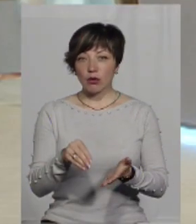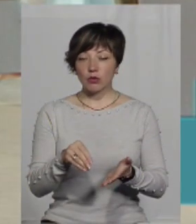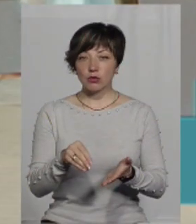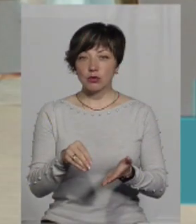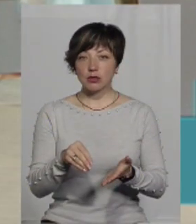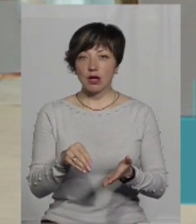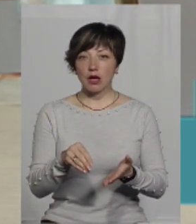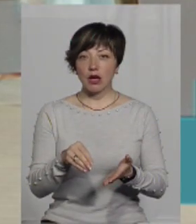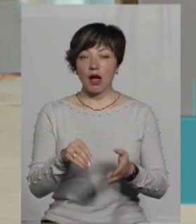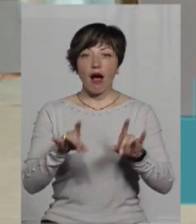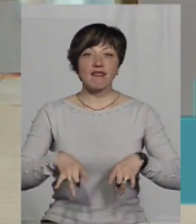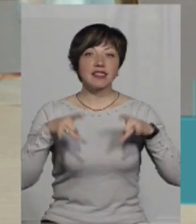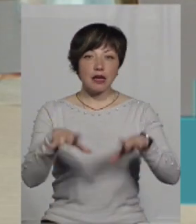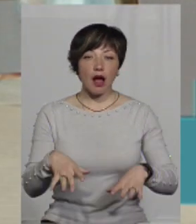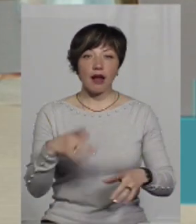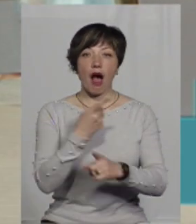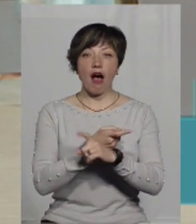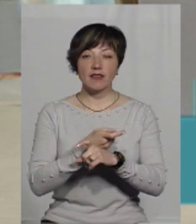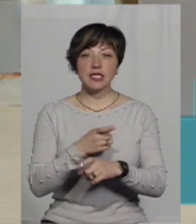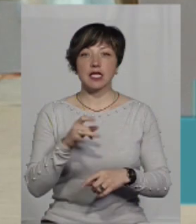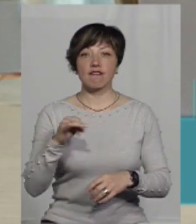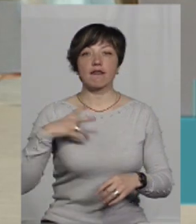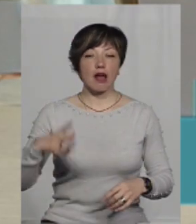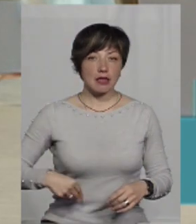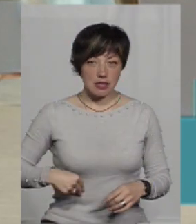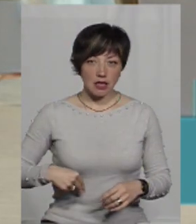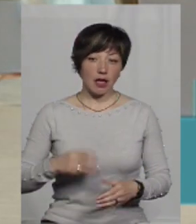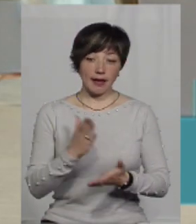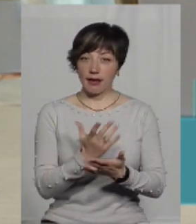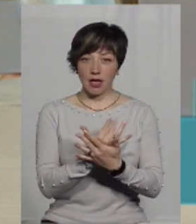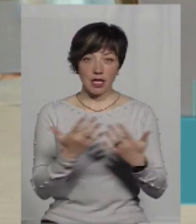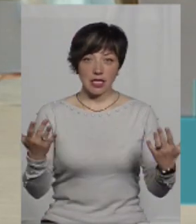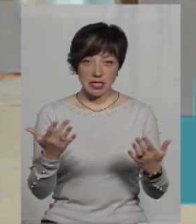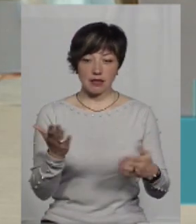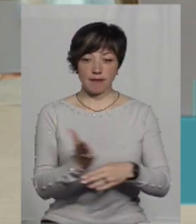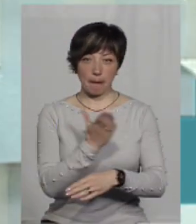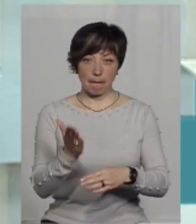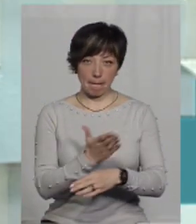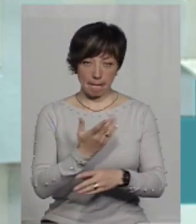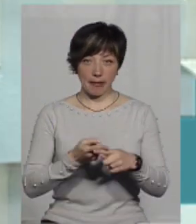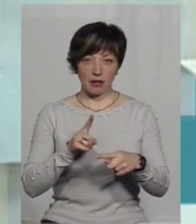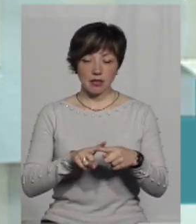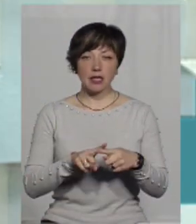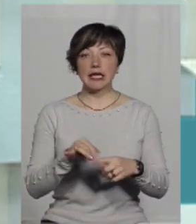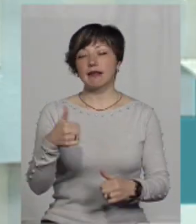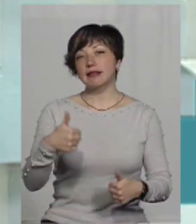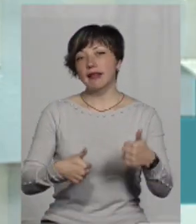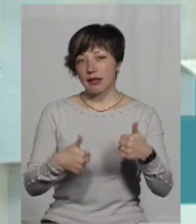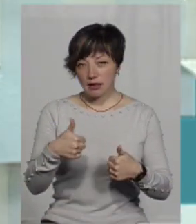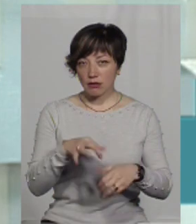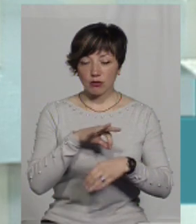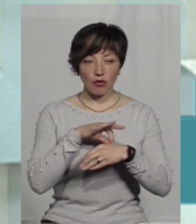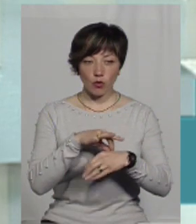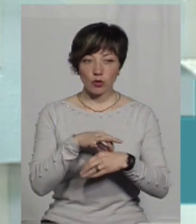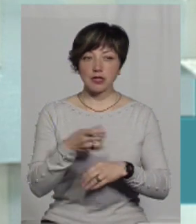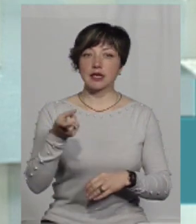в Австралії, в Австрії, у Франції, тобто є різні поставщики і тендер